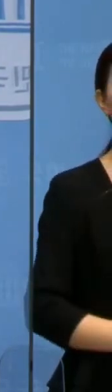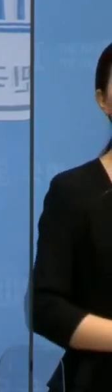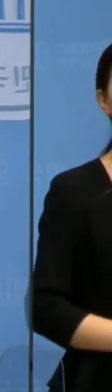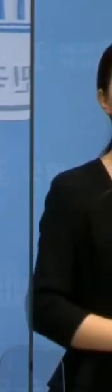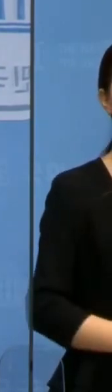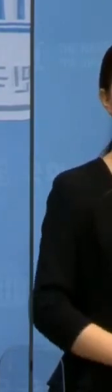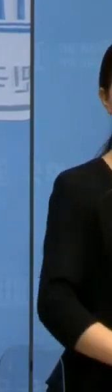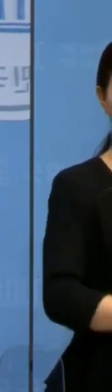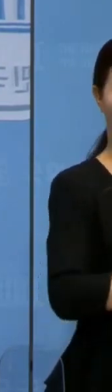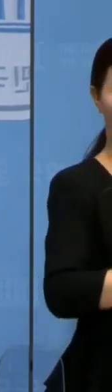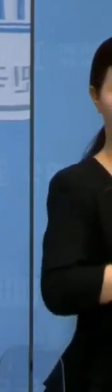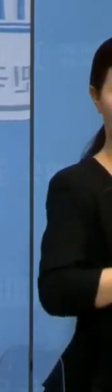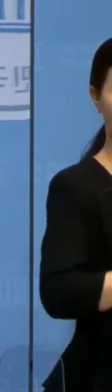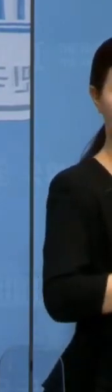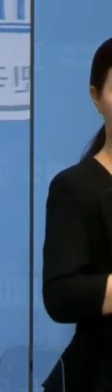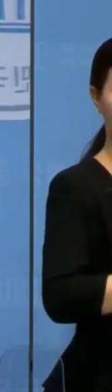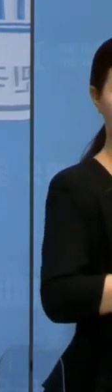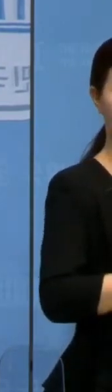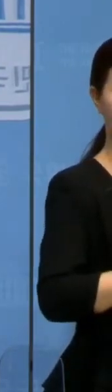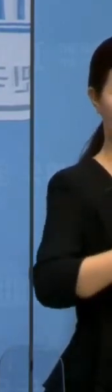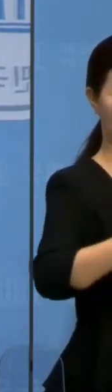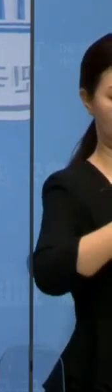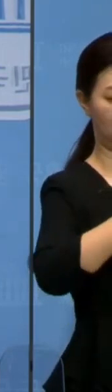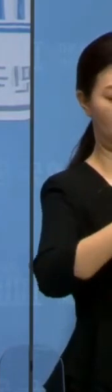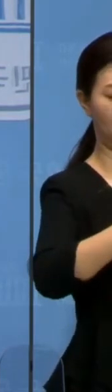전시 내각과 다를 바 없습니다.